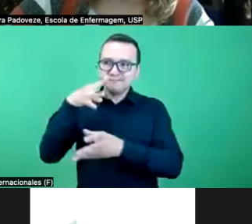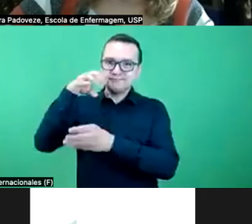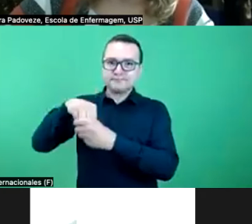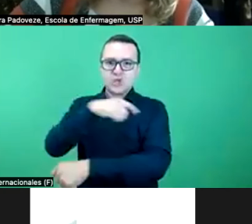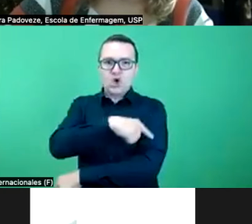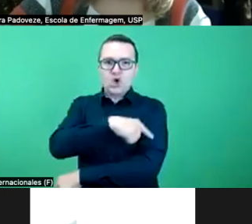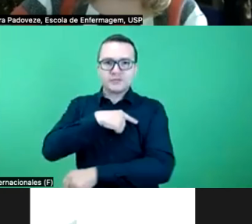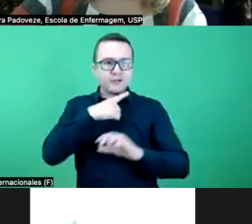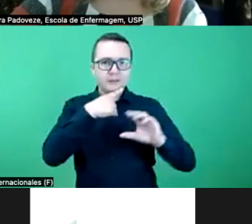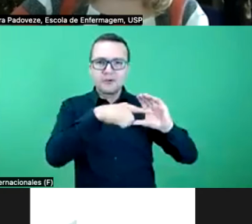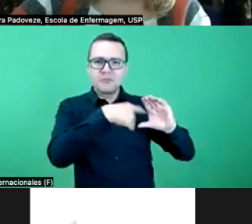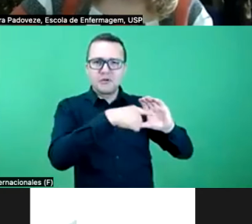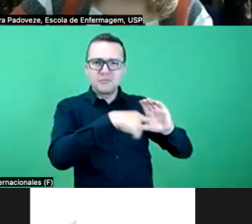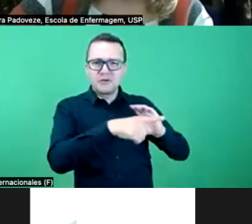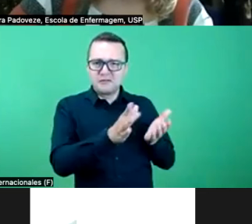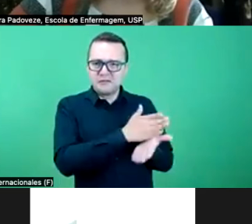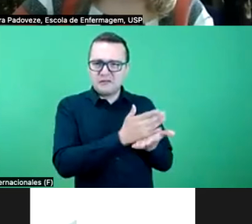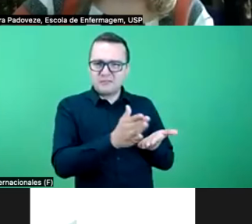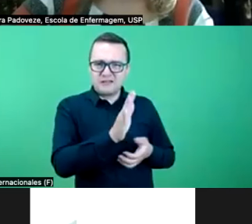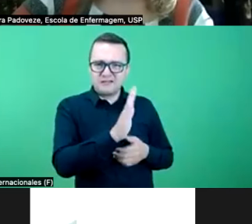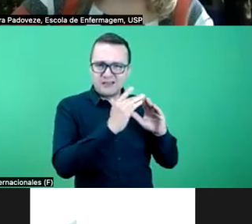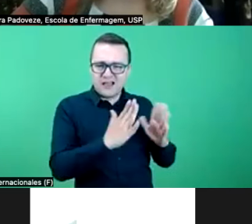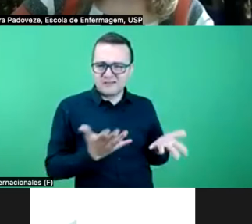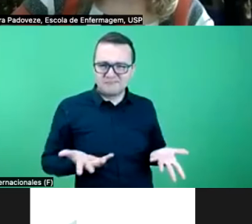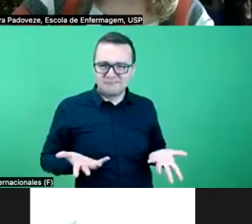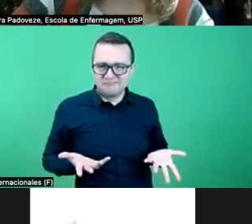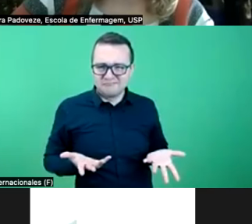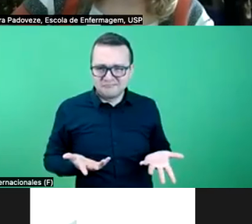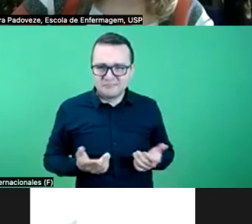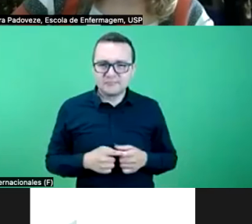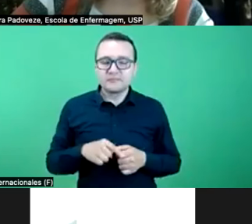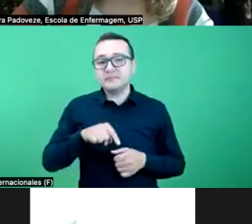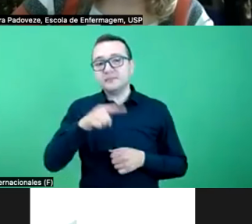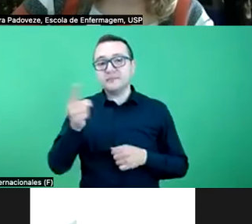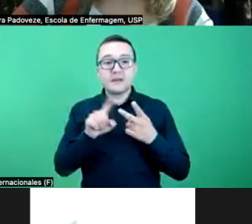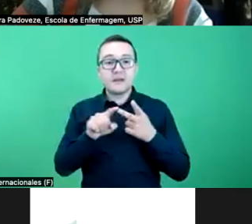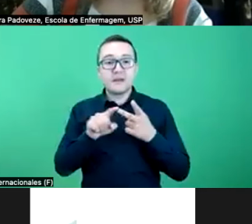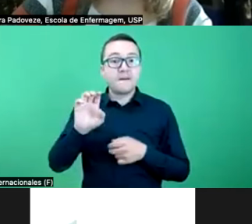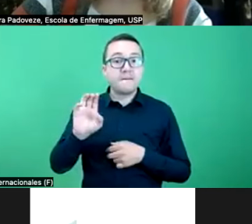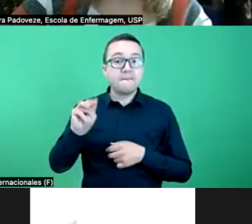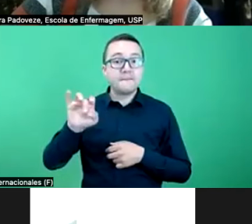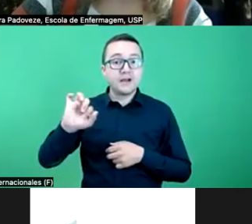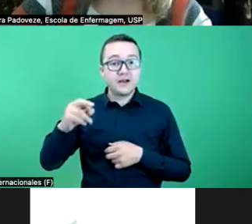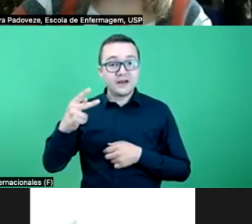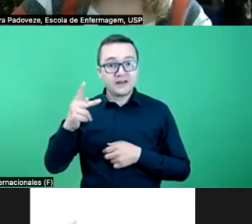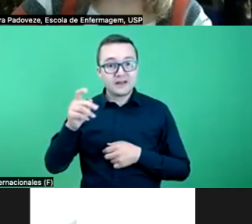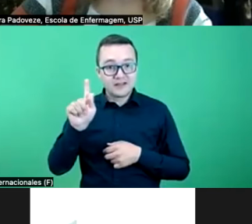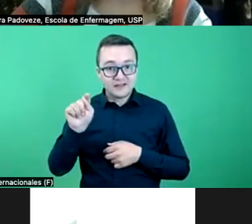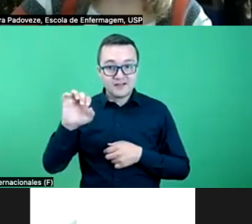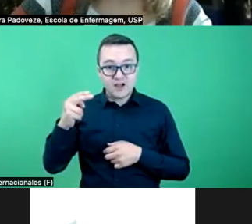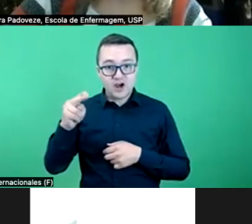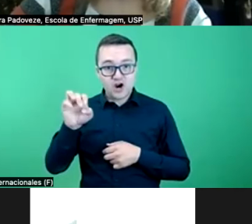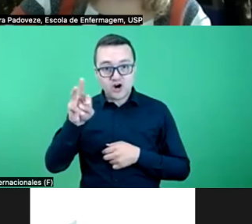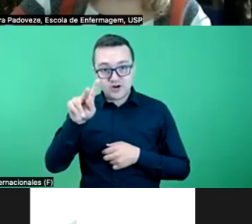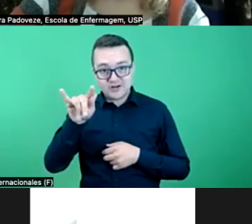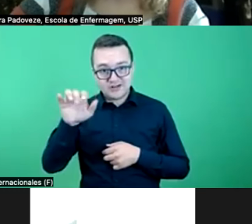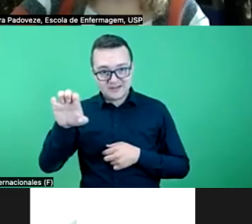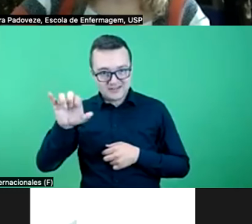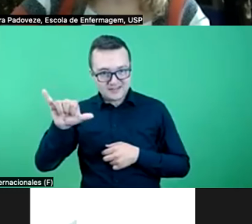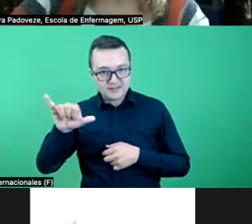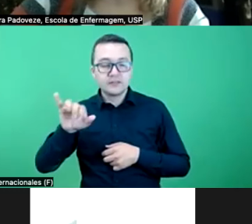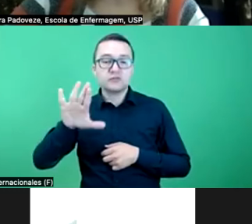Parle là d'une situation qui ne s'est pas produite dans notre région. Alors, on a défenseur